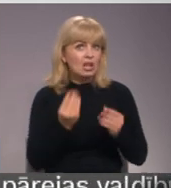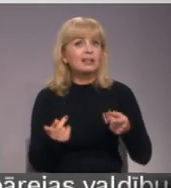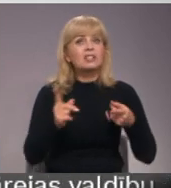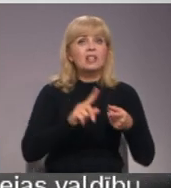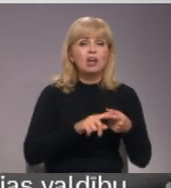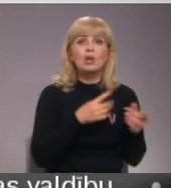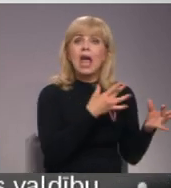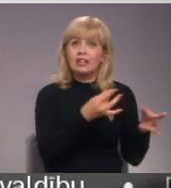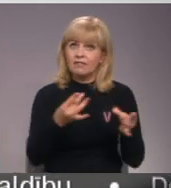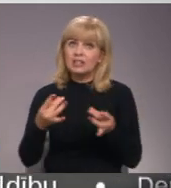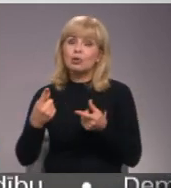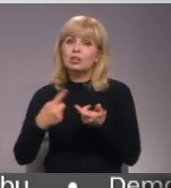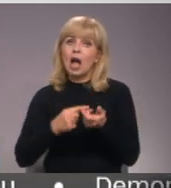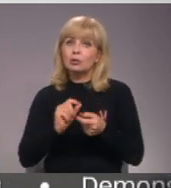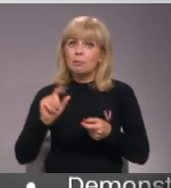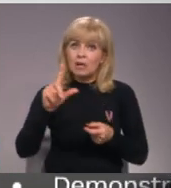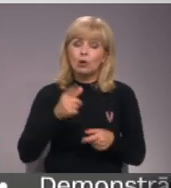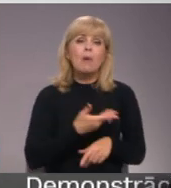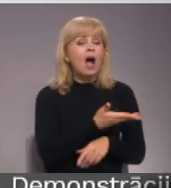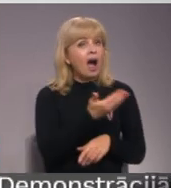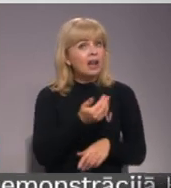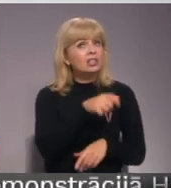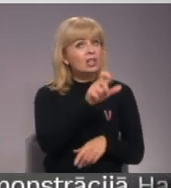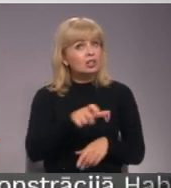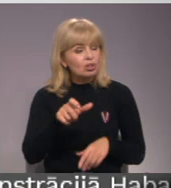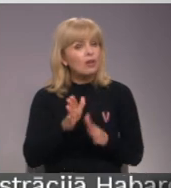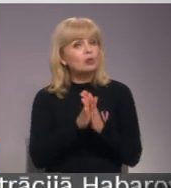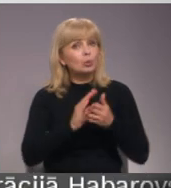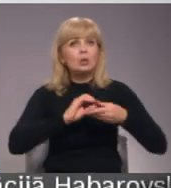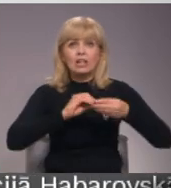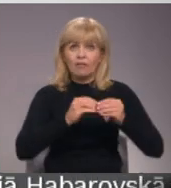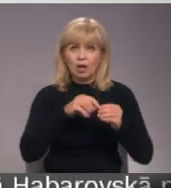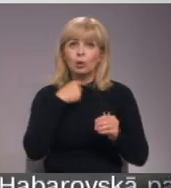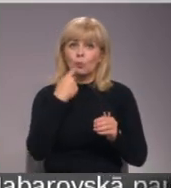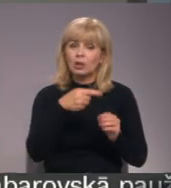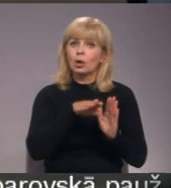inficēto skaitu pieaugumu un aicina cilvēkus ievērot noteiktos drošības pasākumus.